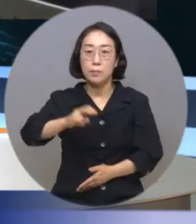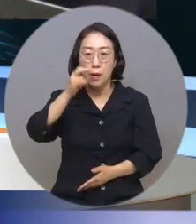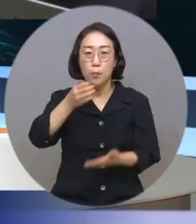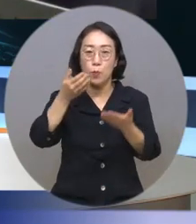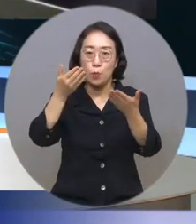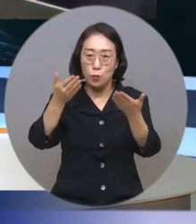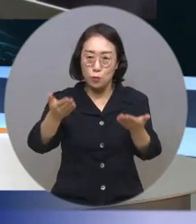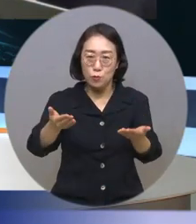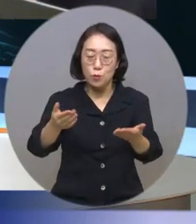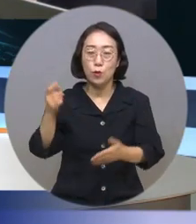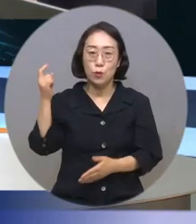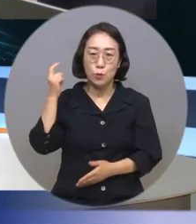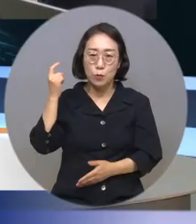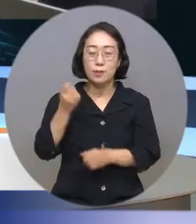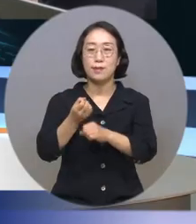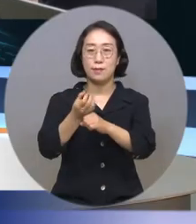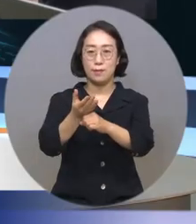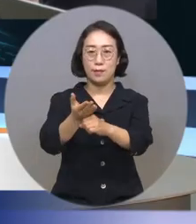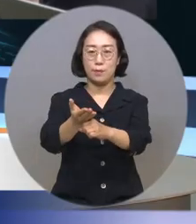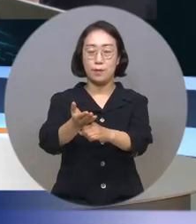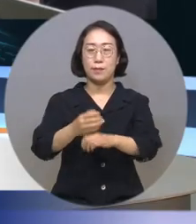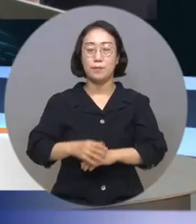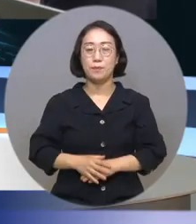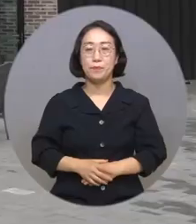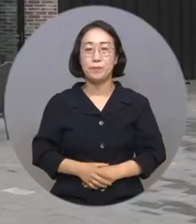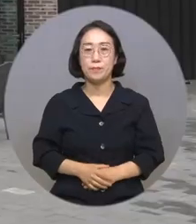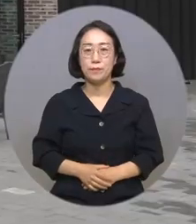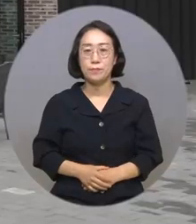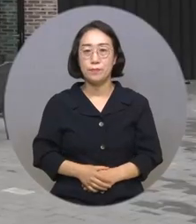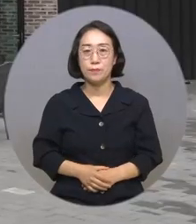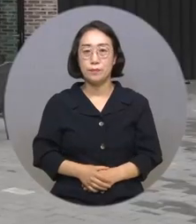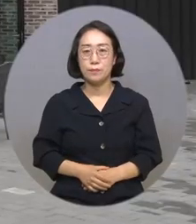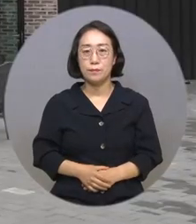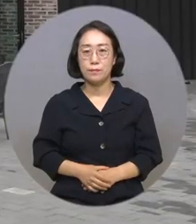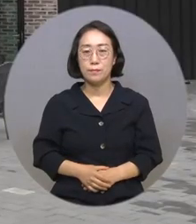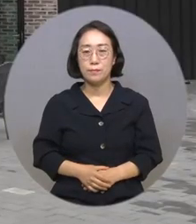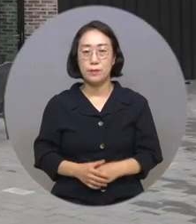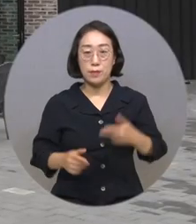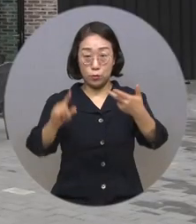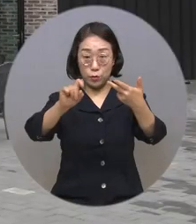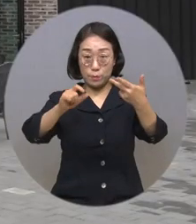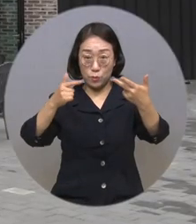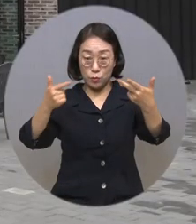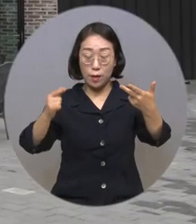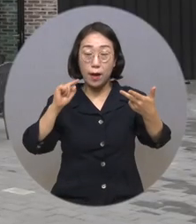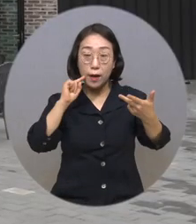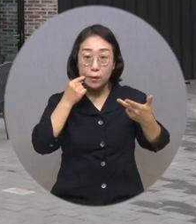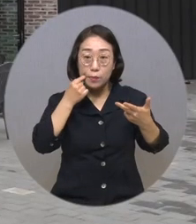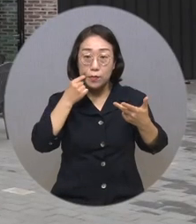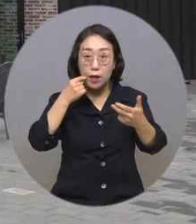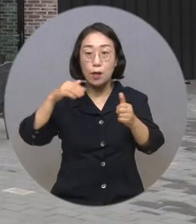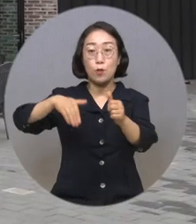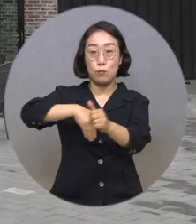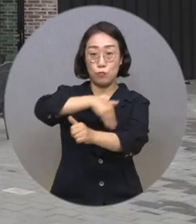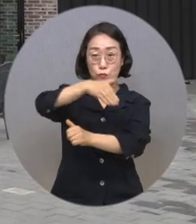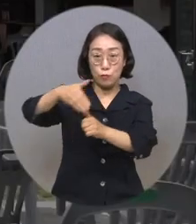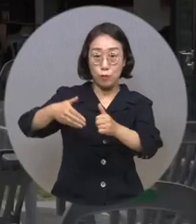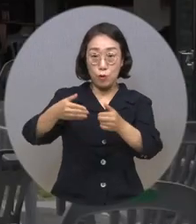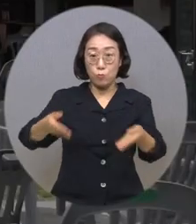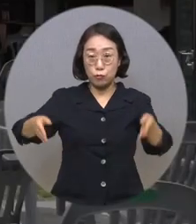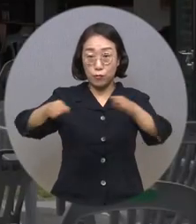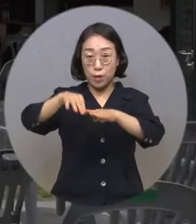있어 정우선 기자가 만나봤습니다. 지난 16일 아름다운 풍경, 무대가 만들어진